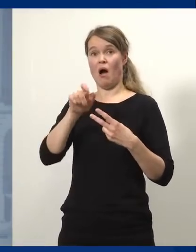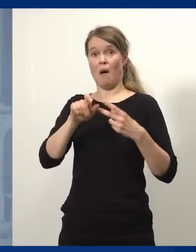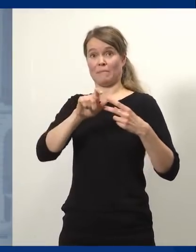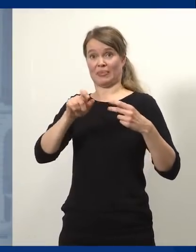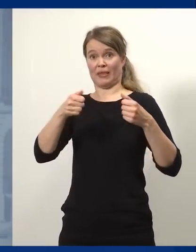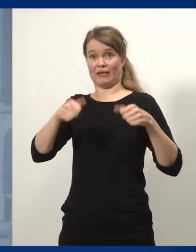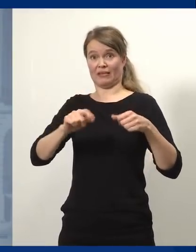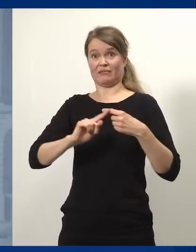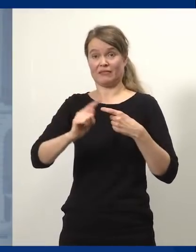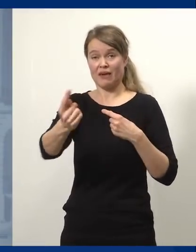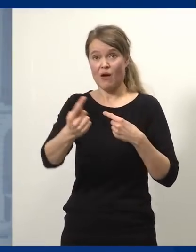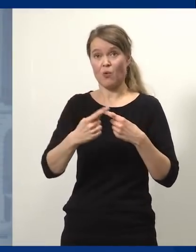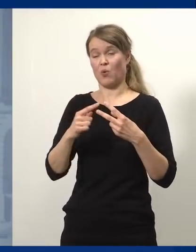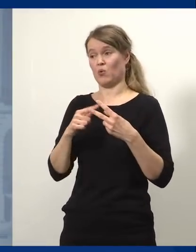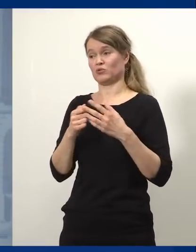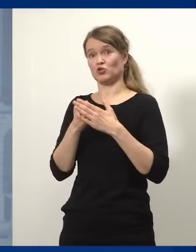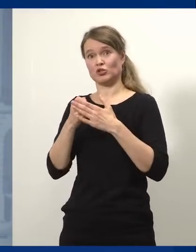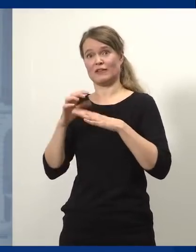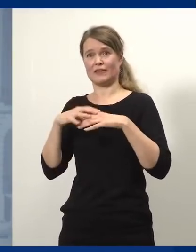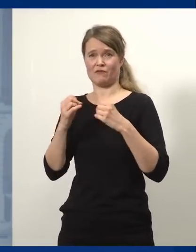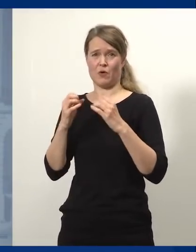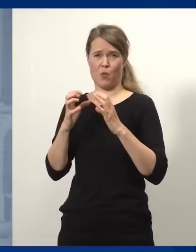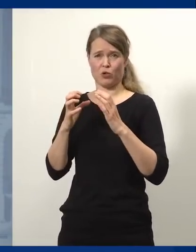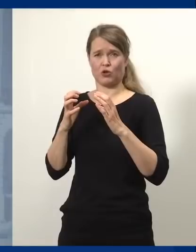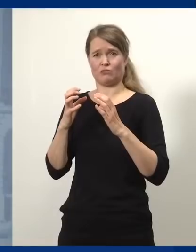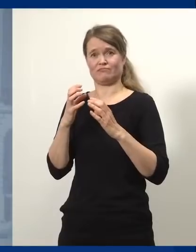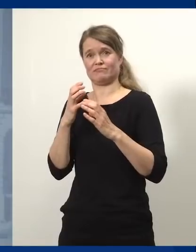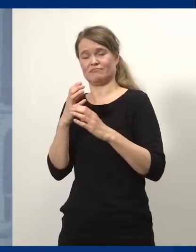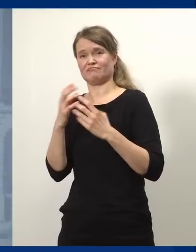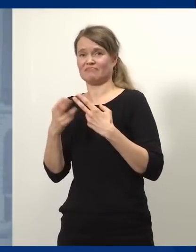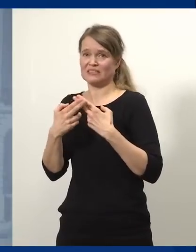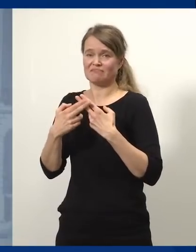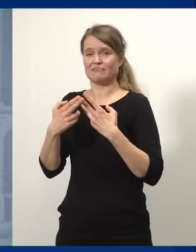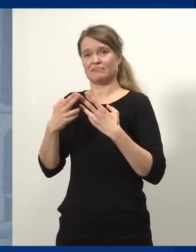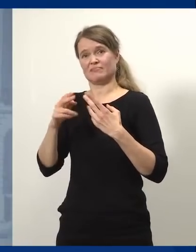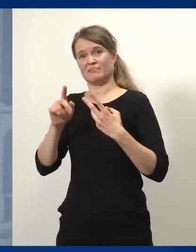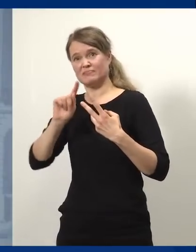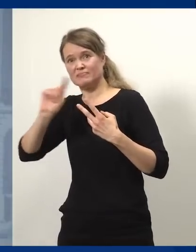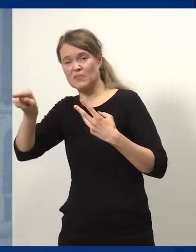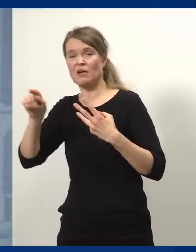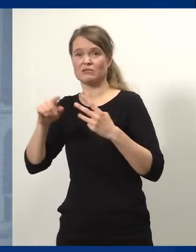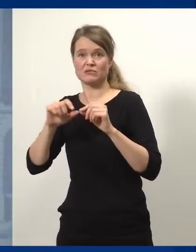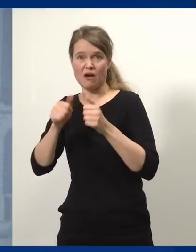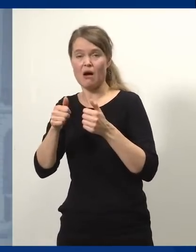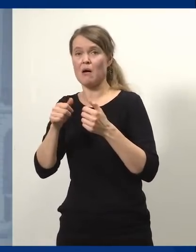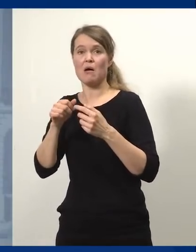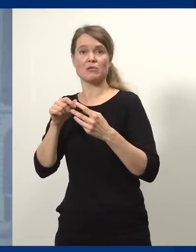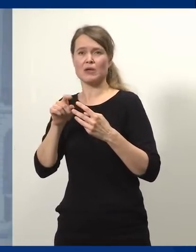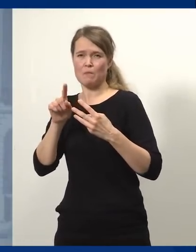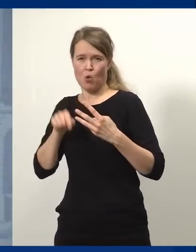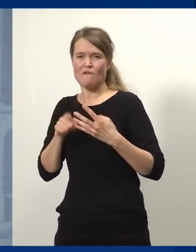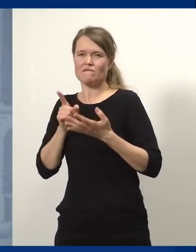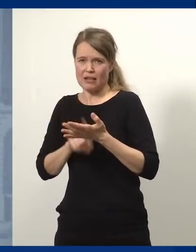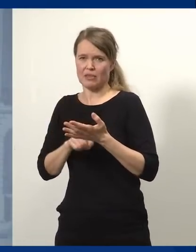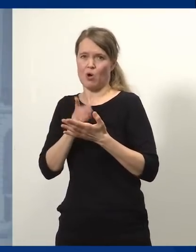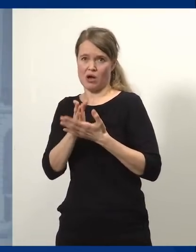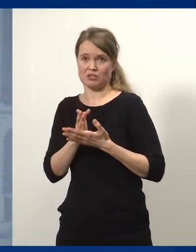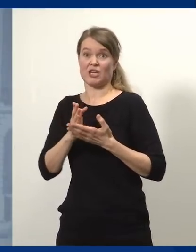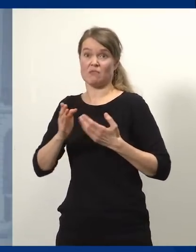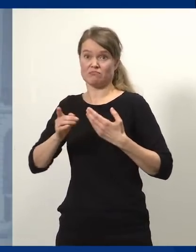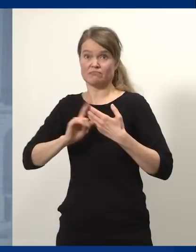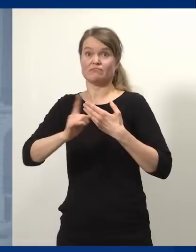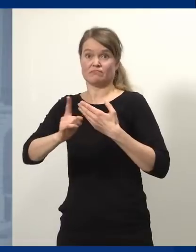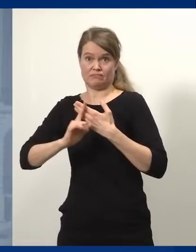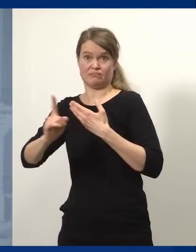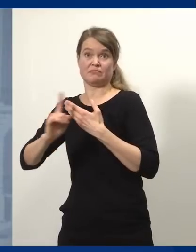terveydenhuollon palveluissa asiointiin tai vastaaviin välttämättömiin tapahtumiin. Tämä kokonaisuus on myös valmistelussa, ja